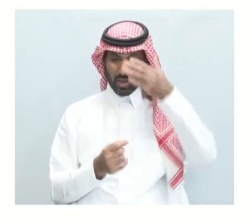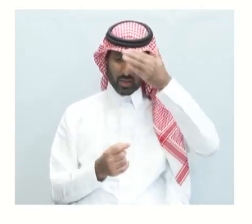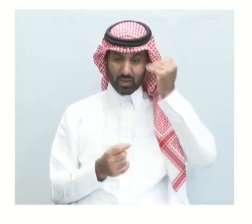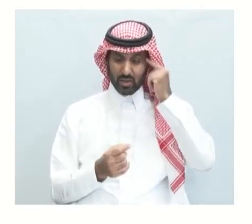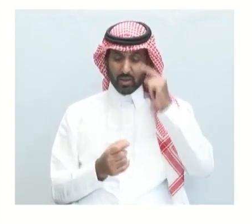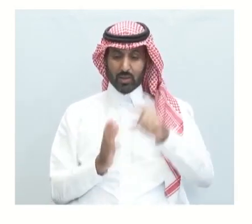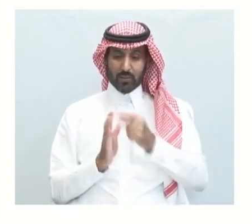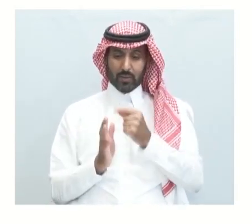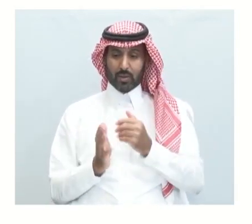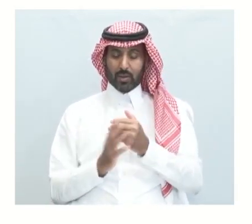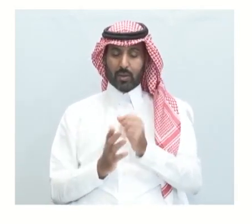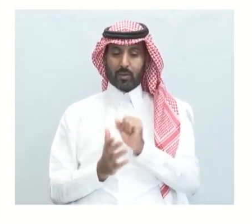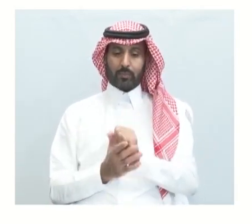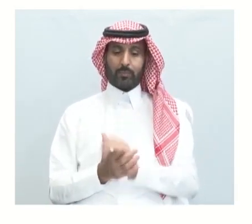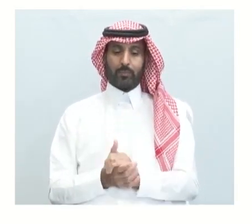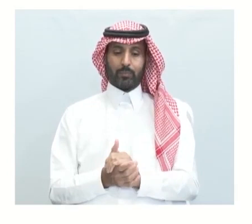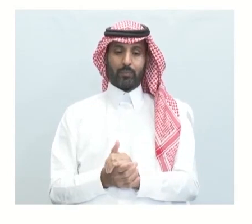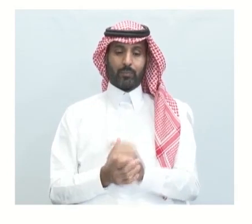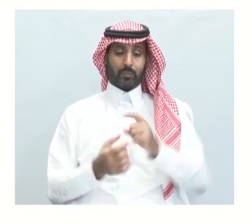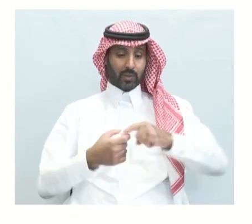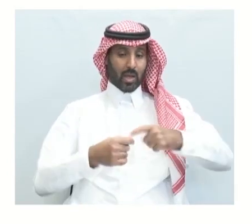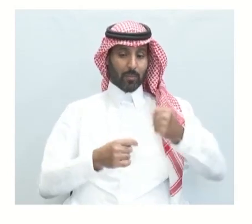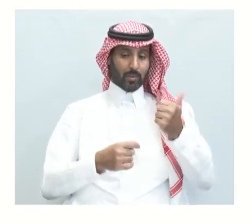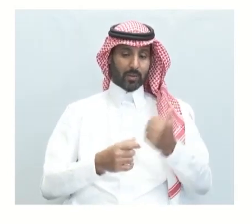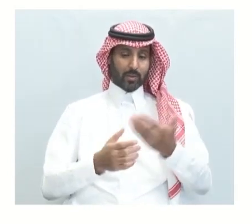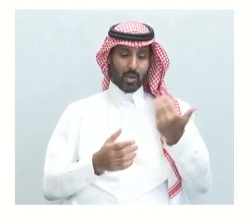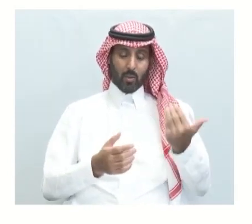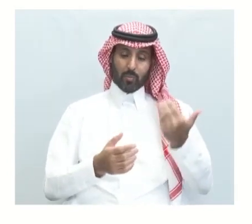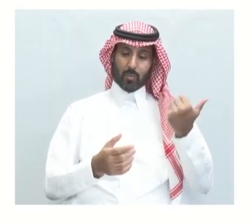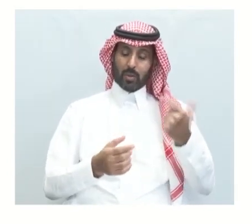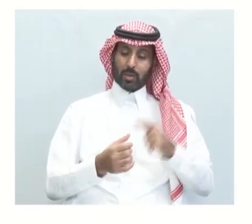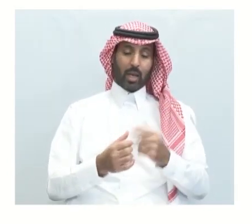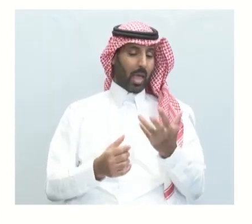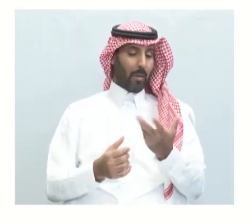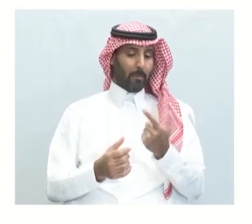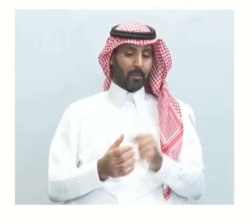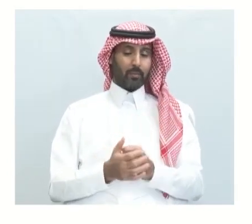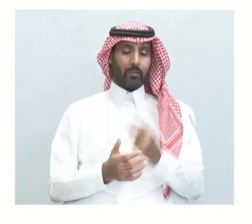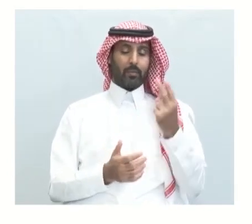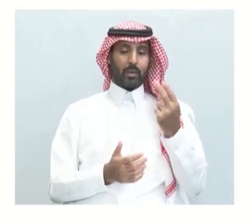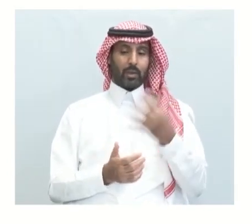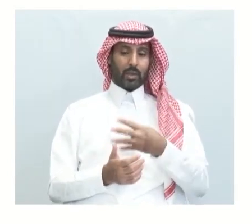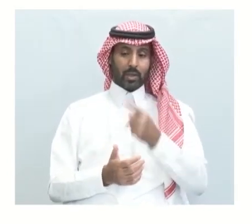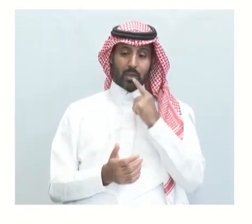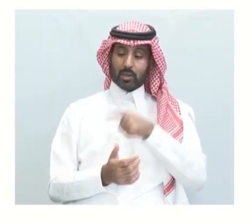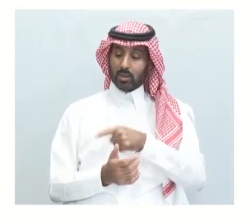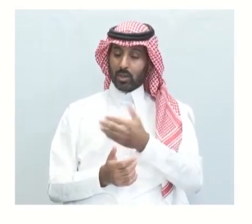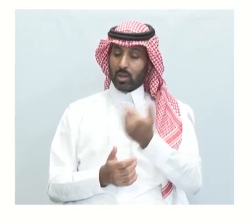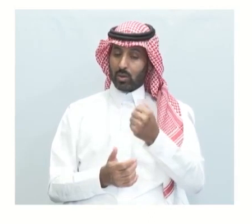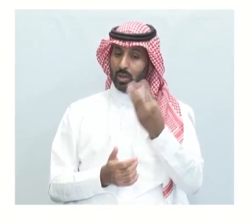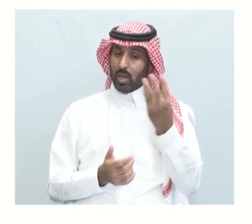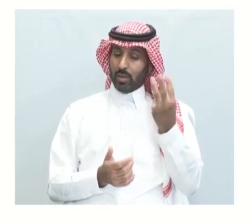في عنوان محدد لنربط العقده السابقه بالعقده التاليه بقيمه بيانات 42 التي بدوره تشير العقده الثالثه